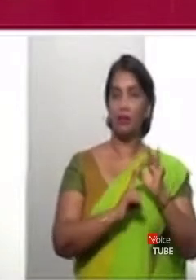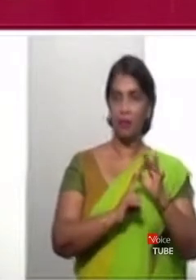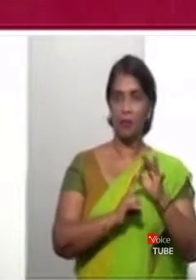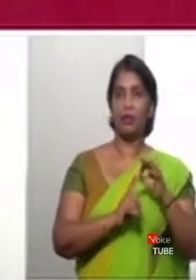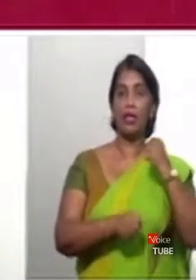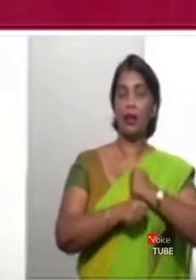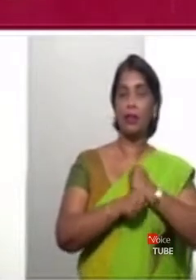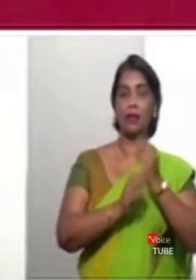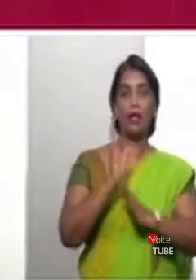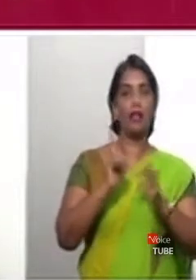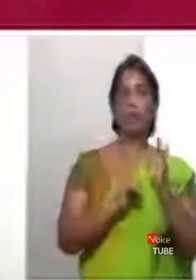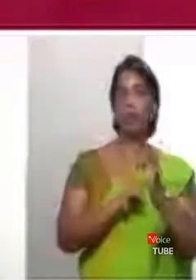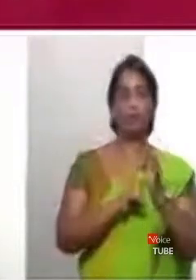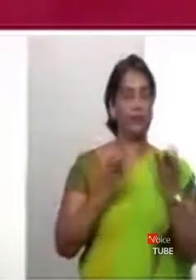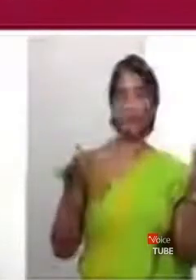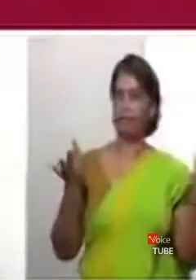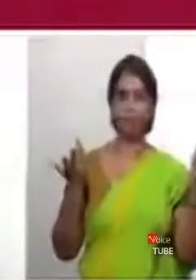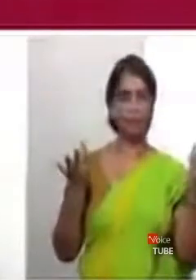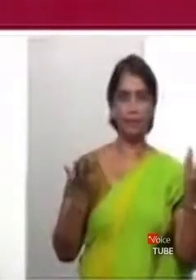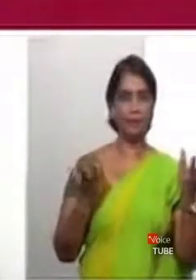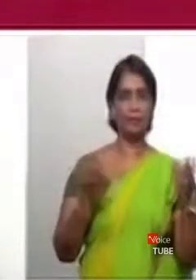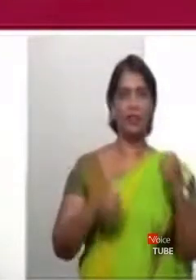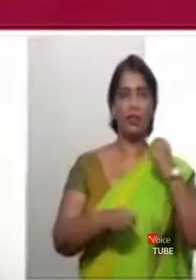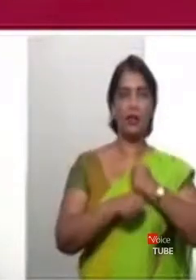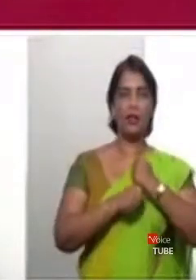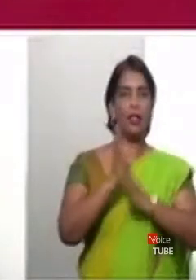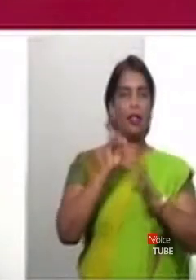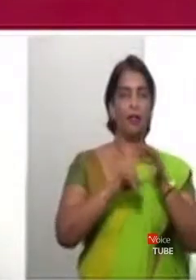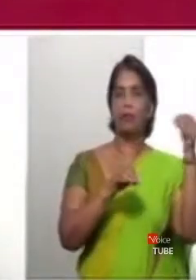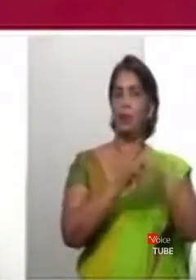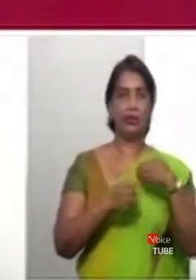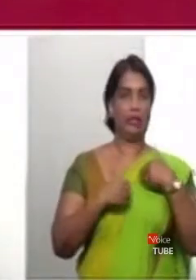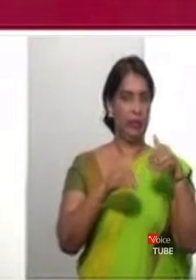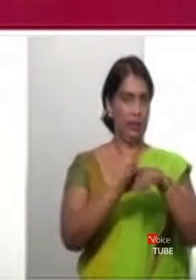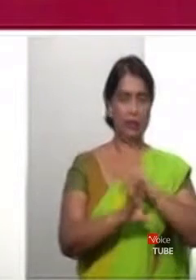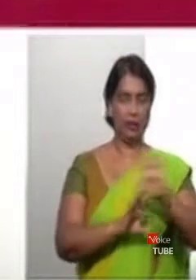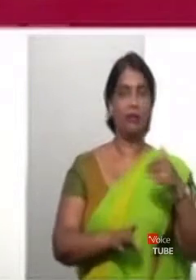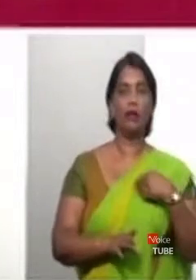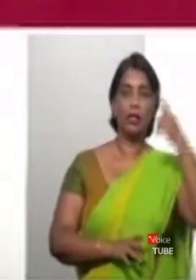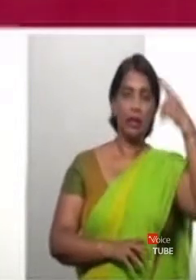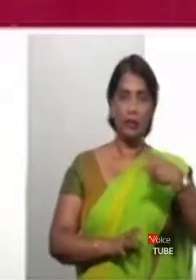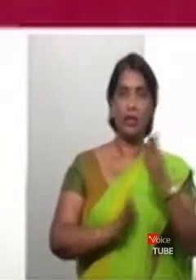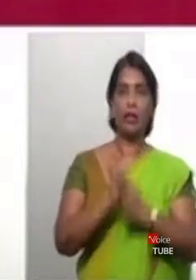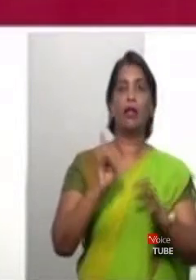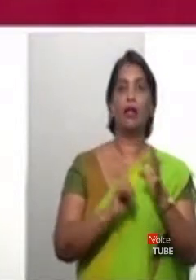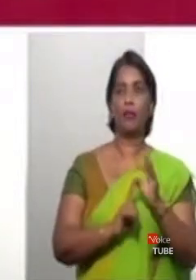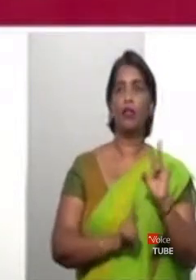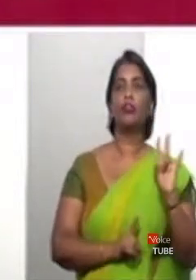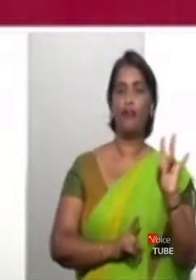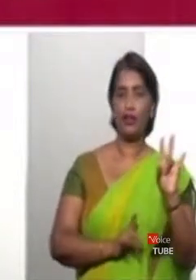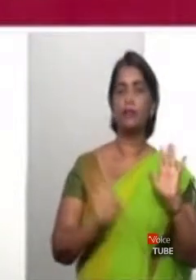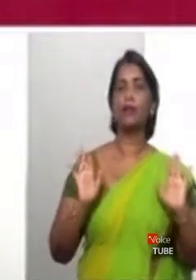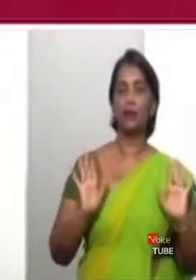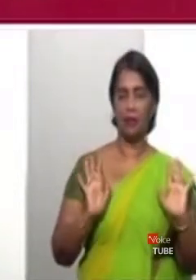මණ්ඩලයට රාජ්‍ය ඇමතිවරු කියලා කණ්ඩායමක් නැහැ. ඒ රාජ්‍ය ඇමතිවරු පත් කිරීම අපි කරන්නේ නැහැ. නියෝජ්‍ය ඇමතිවරු